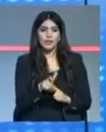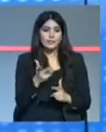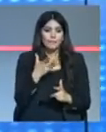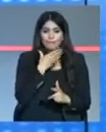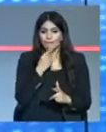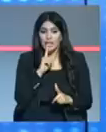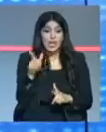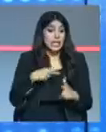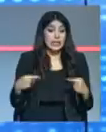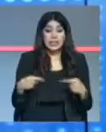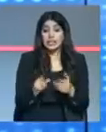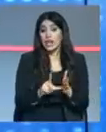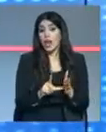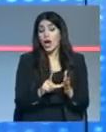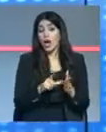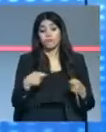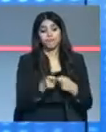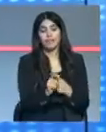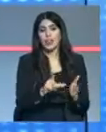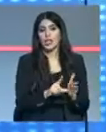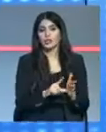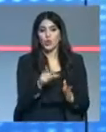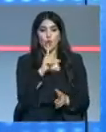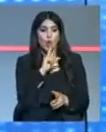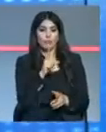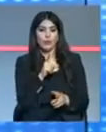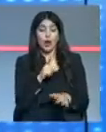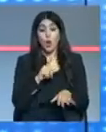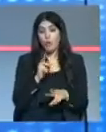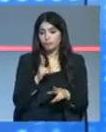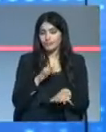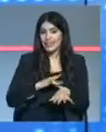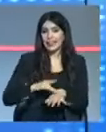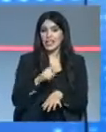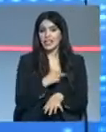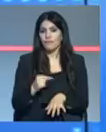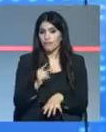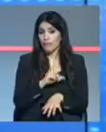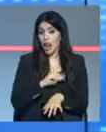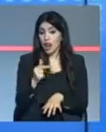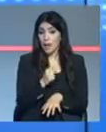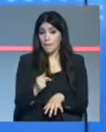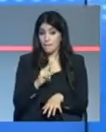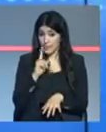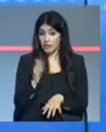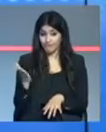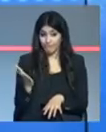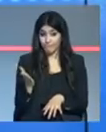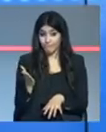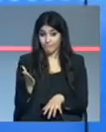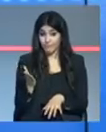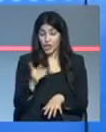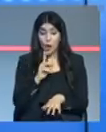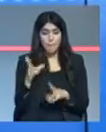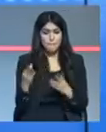يعتبرها القانون وانها تصرفات مخالفه له مش احنا نعتبرها ب انفعاليه او بمساله معناها بمقتضى وكانت